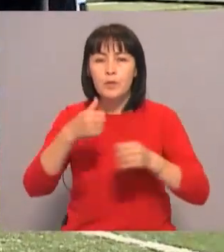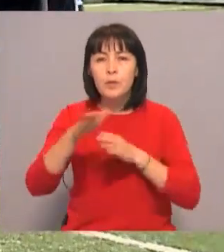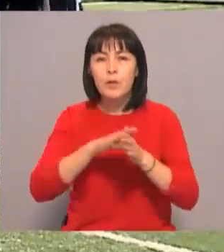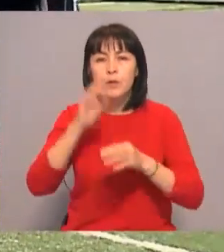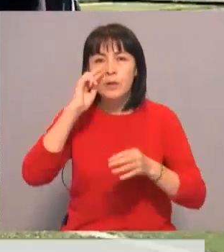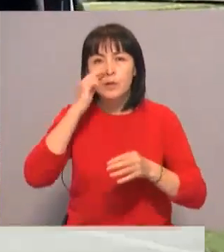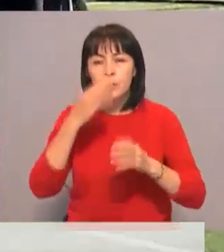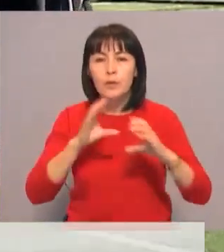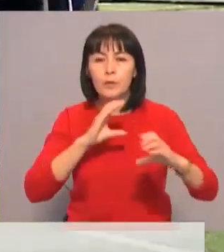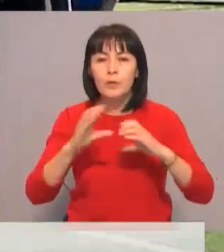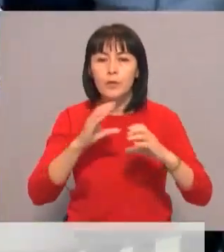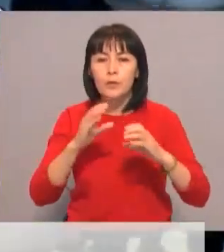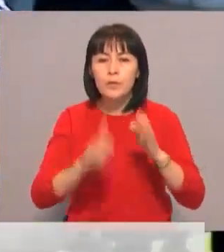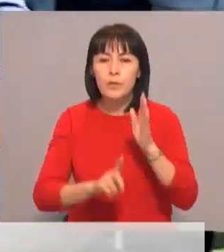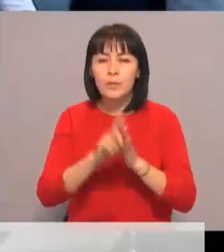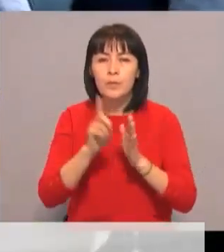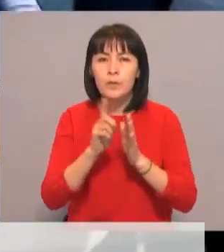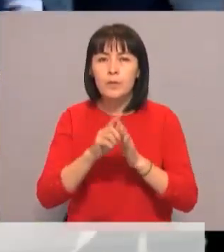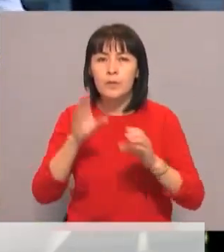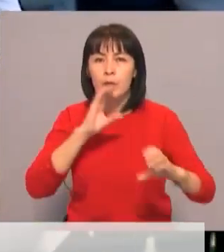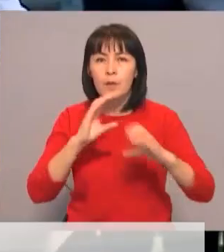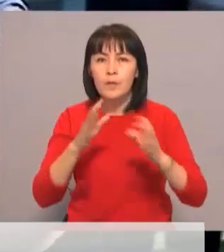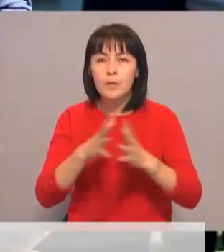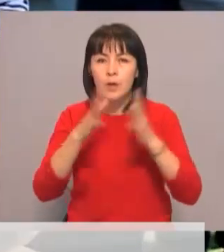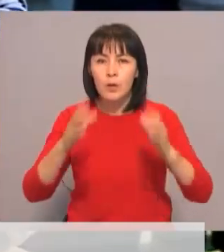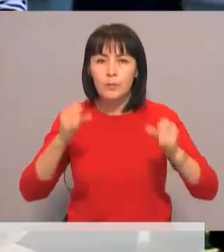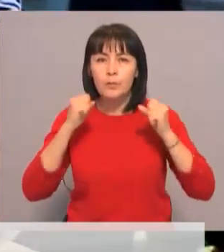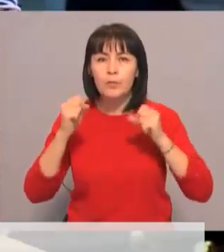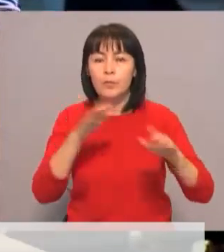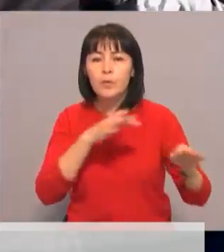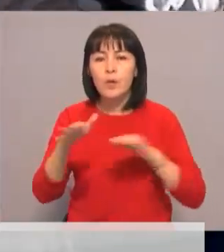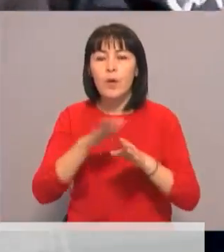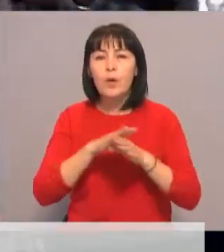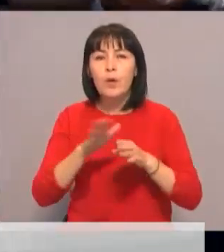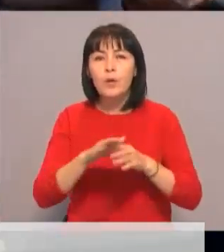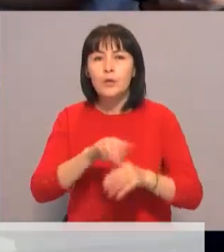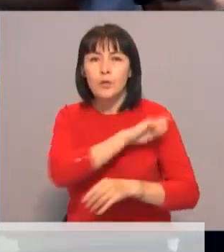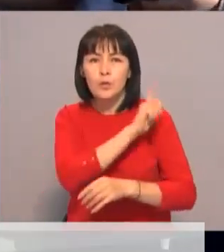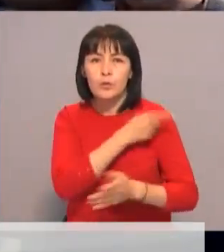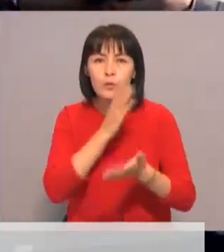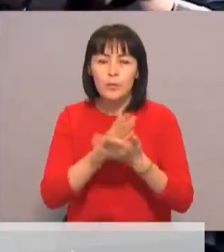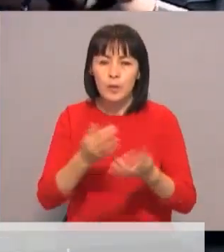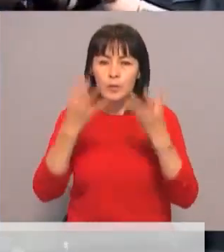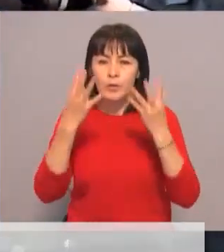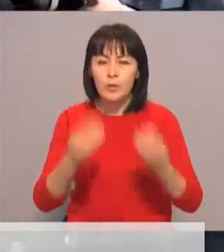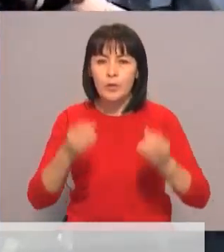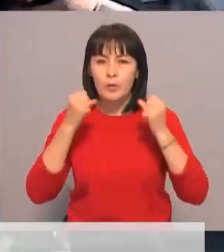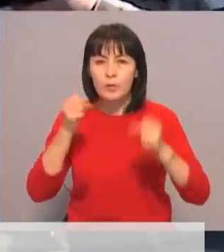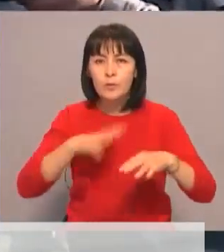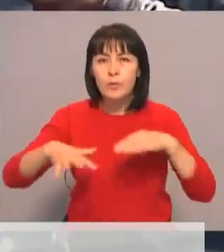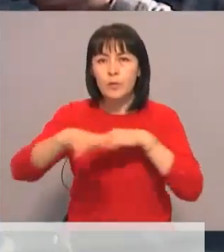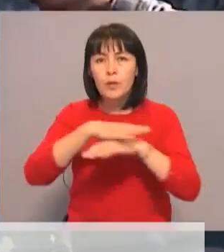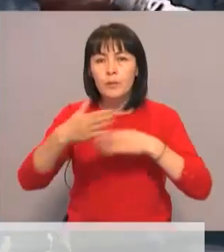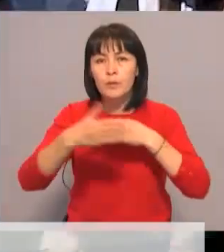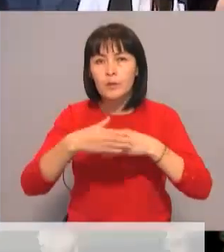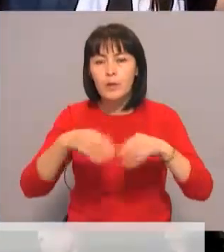өткізуді Шымкент университеті мойнына алған білім ордасының ауқымды спорттық шараны өткізуге қауқар жетерлік заманауи спорттық алаң мен жабық